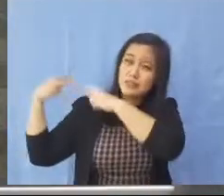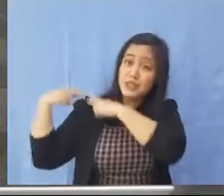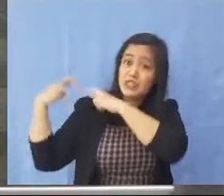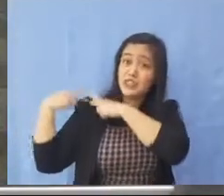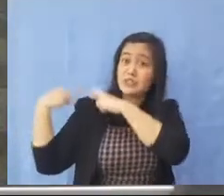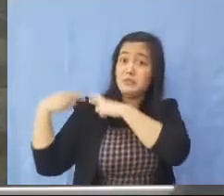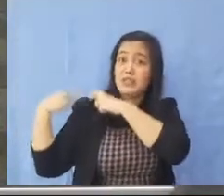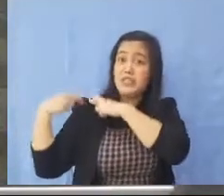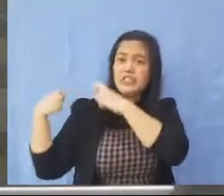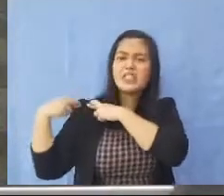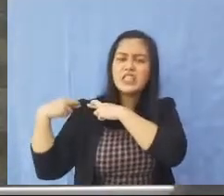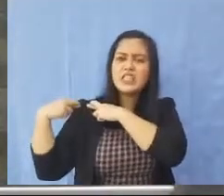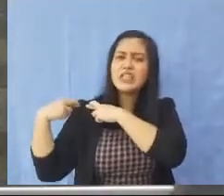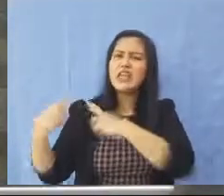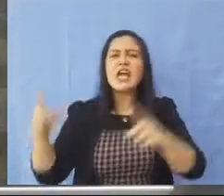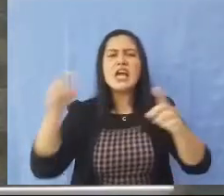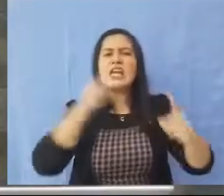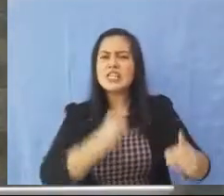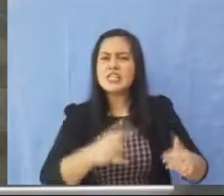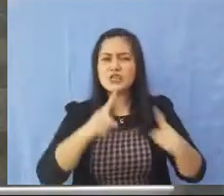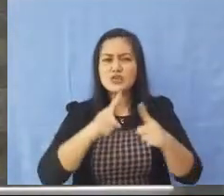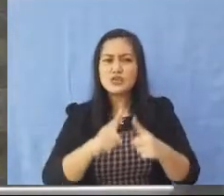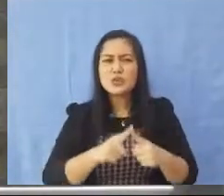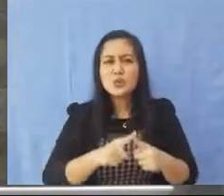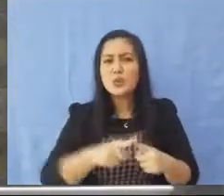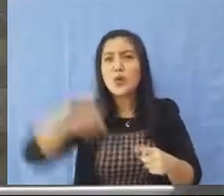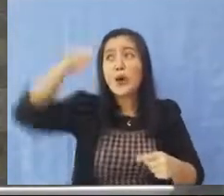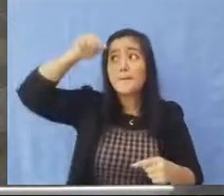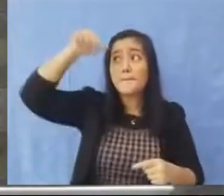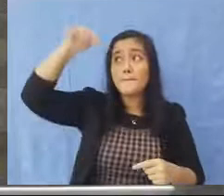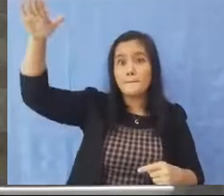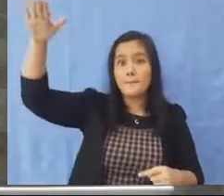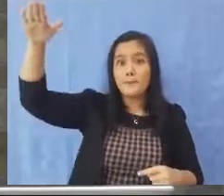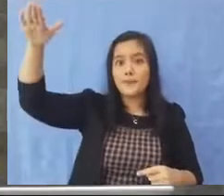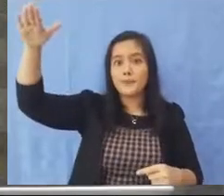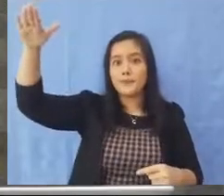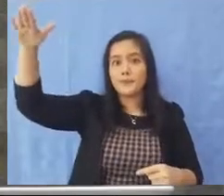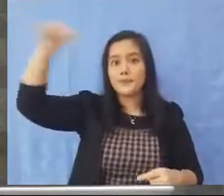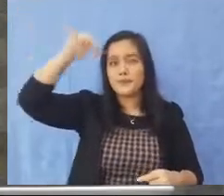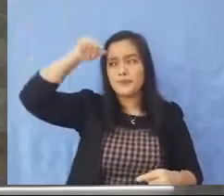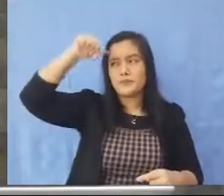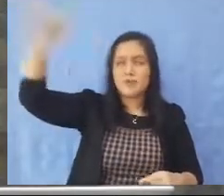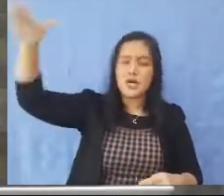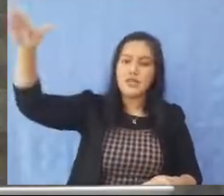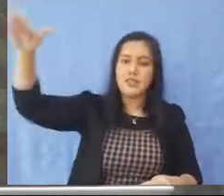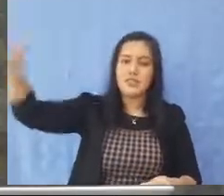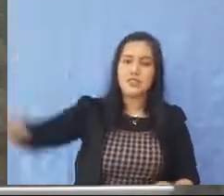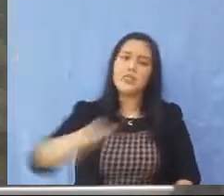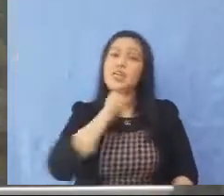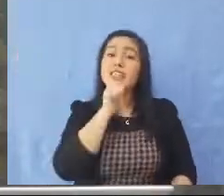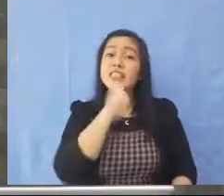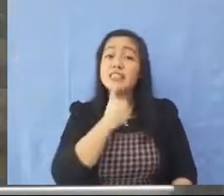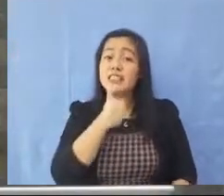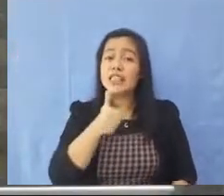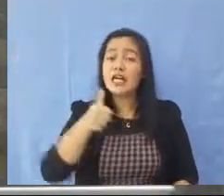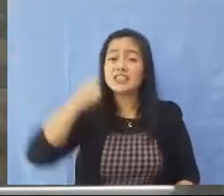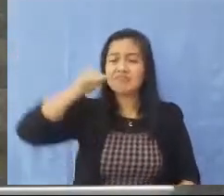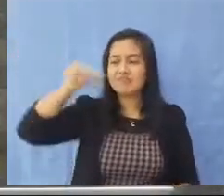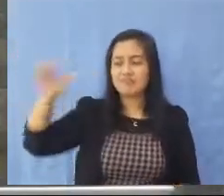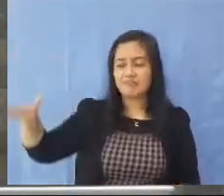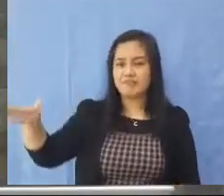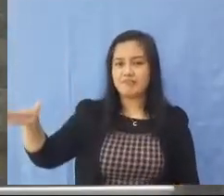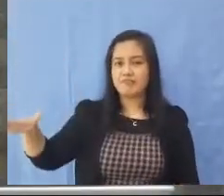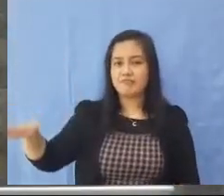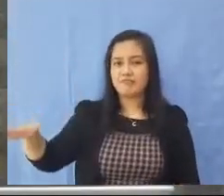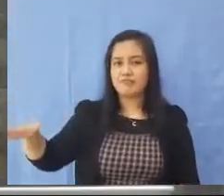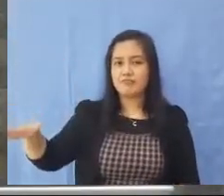Sa pamamagitan ng kasalanan nila Adan at Eva from chapter 3 to chapter 5. Okay? From chapter 3